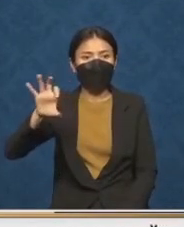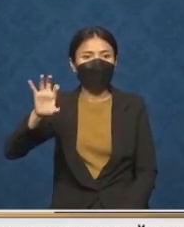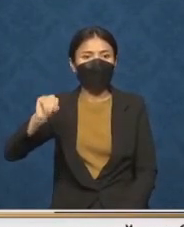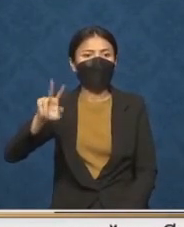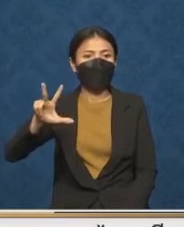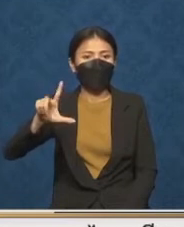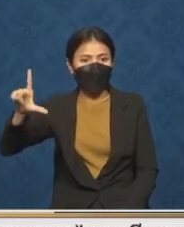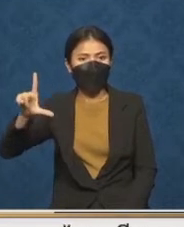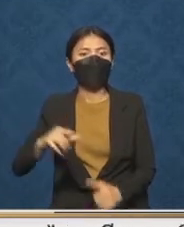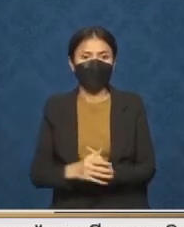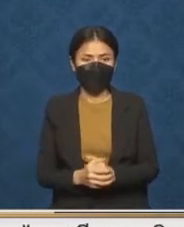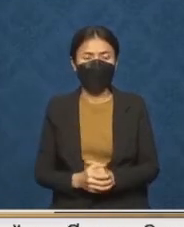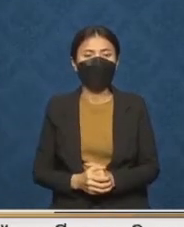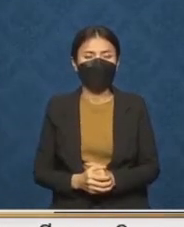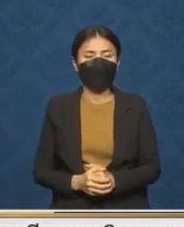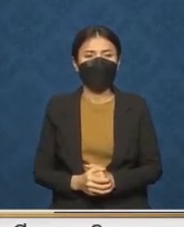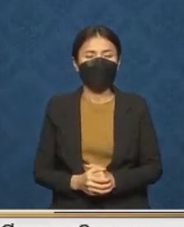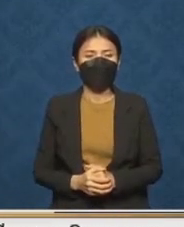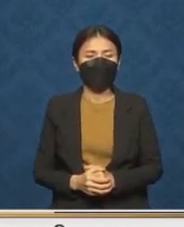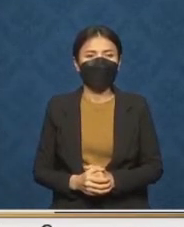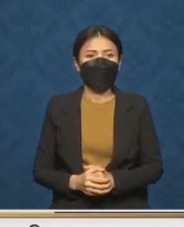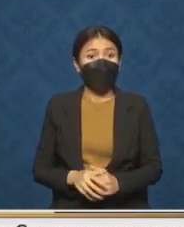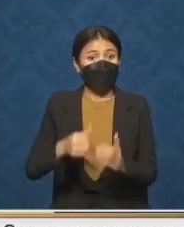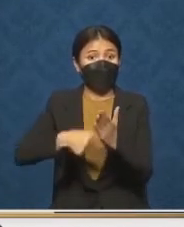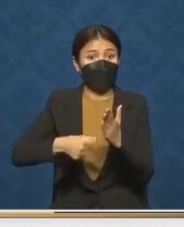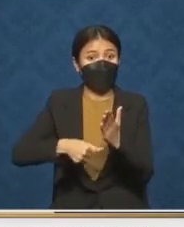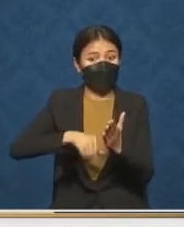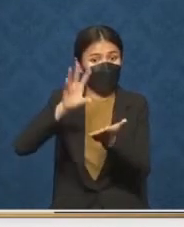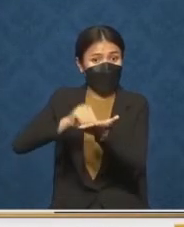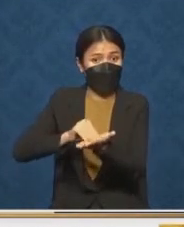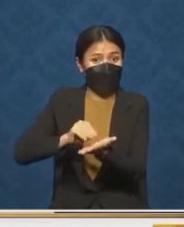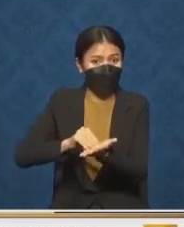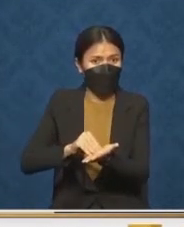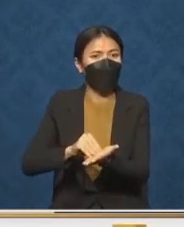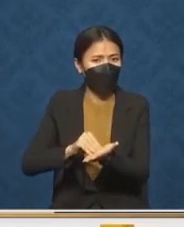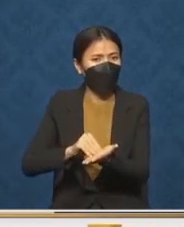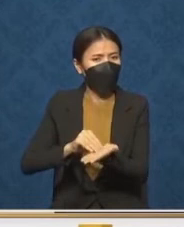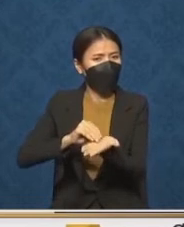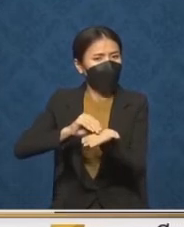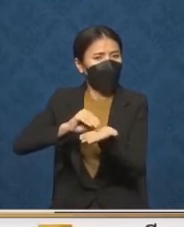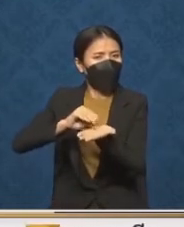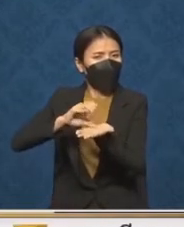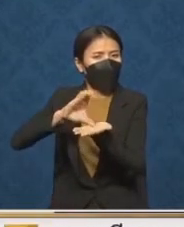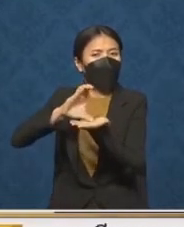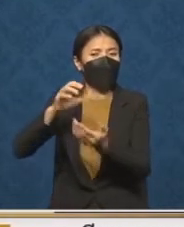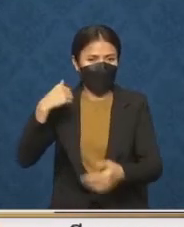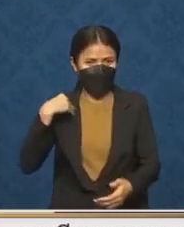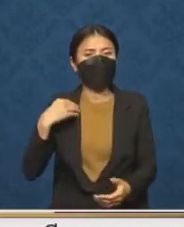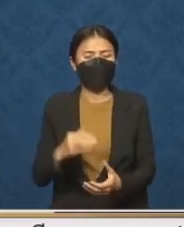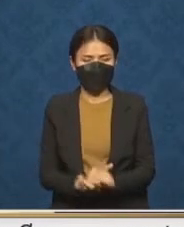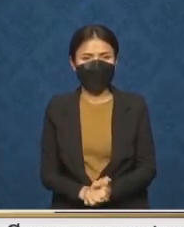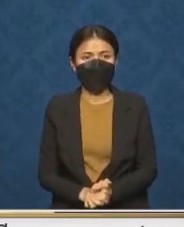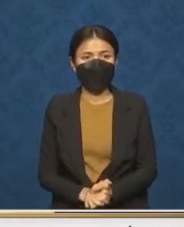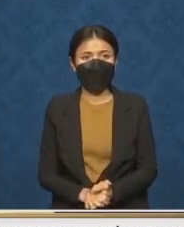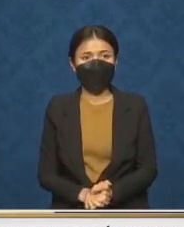506,943 ล้านบาทและแน่นอนครับภาษีที่เก็บได้ก็จะมากขึ้นตามไปถึงอย่างแน่นอนซึ่งหากเปรียบเทียบกับสิ่ง